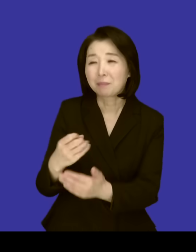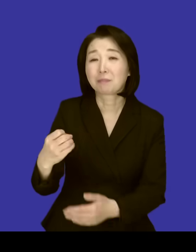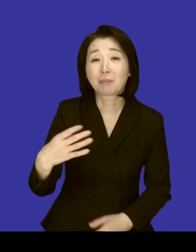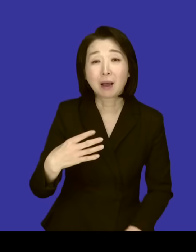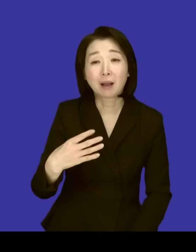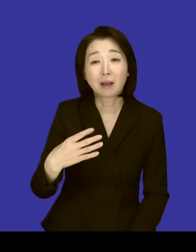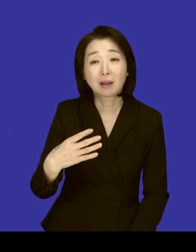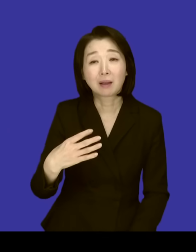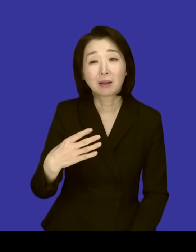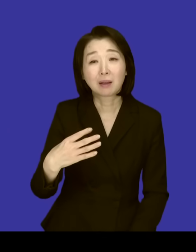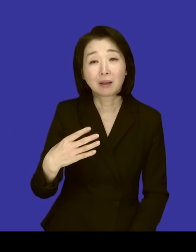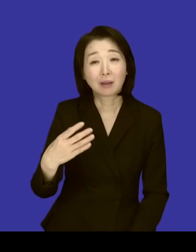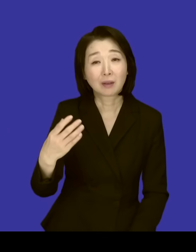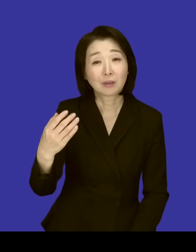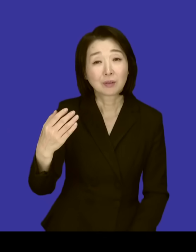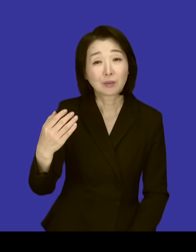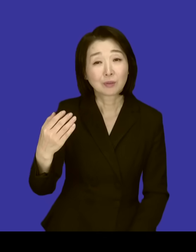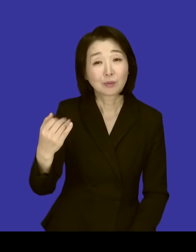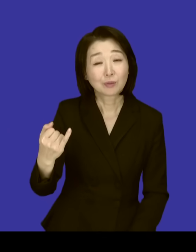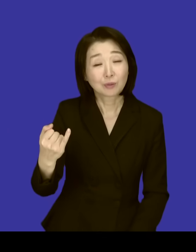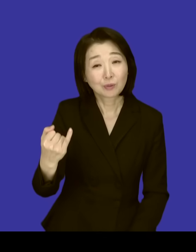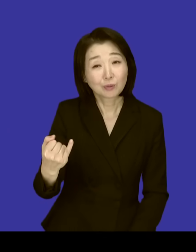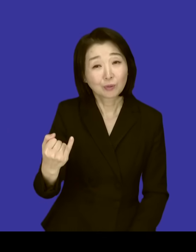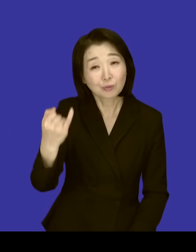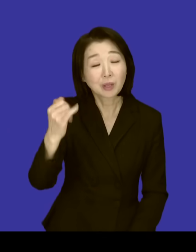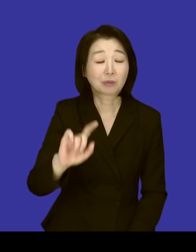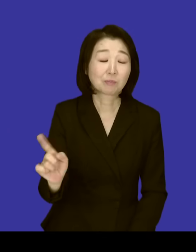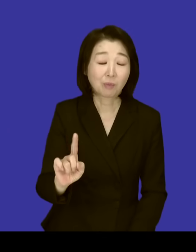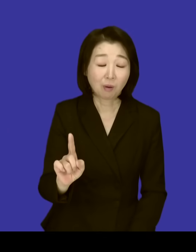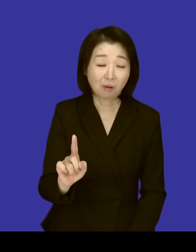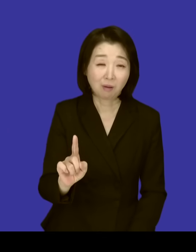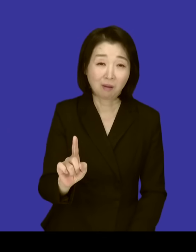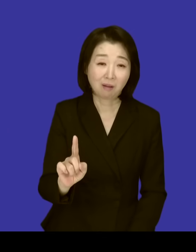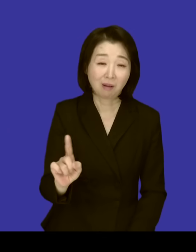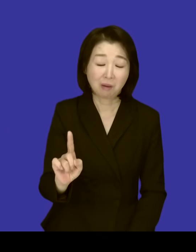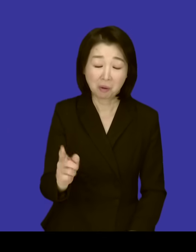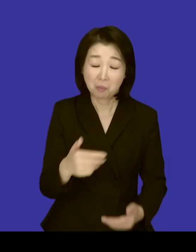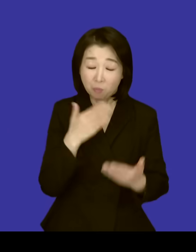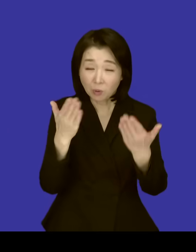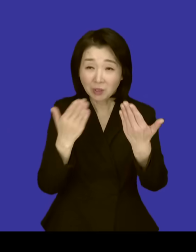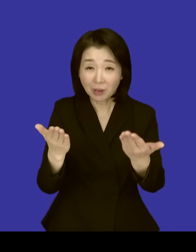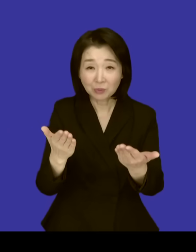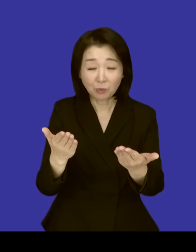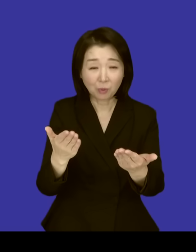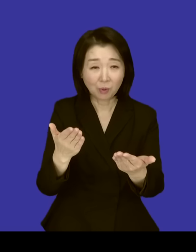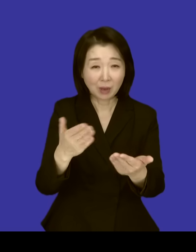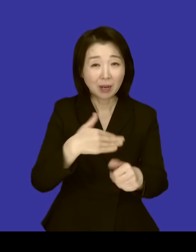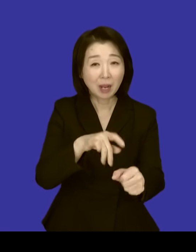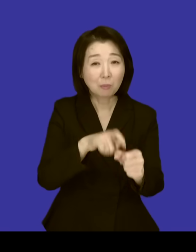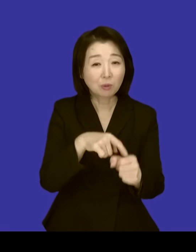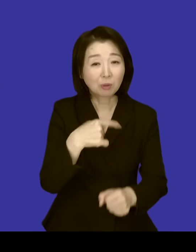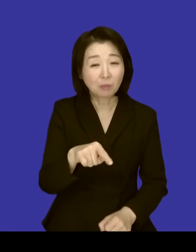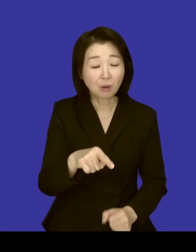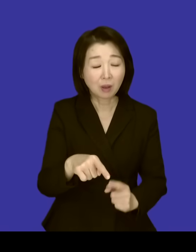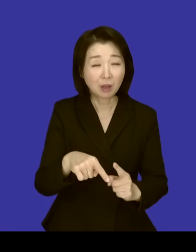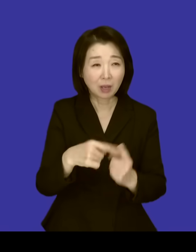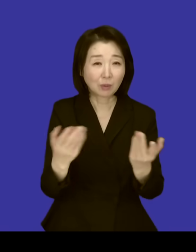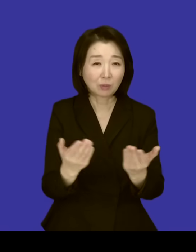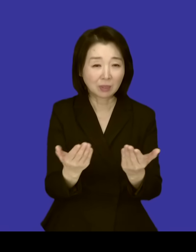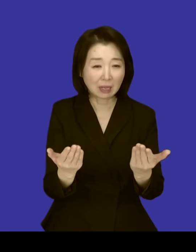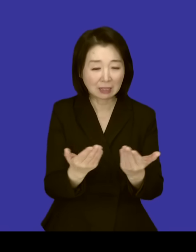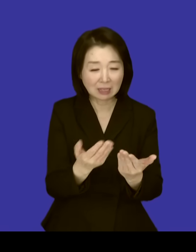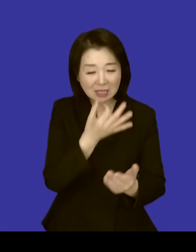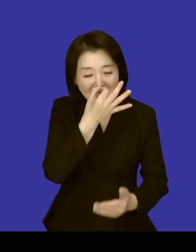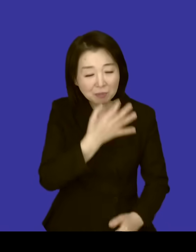누나는 사실은 다시는 하지 않게 하려고 네, 거기 불구였죠. 누나가 그 봉사활동을 보낸 목적은 예. 하지 간호사 말라고. 선생님들이 얼마나